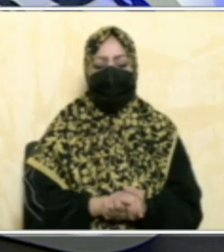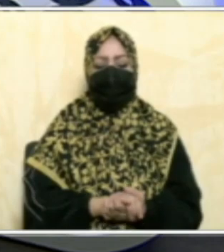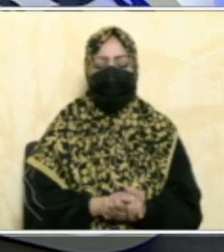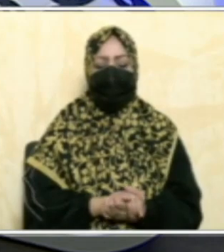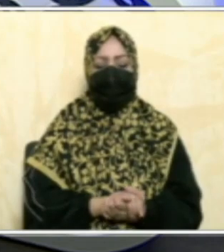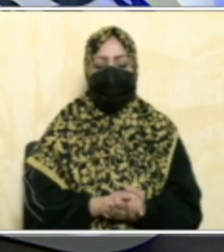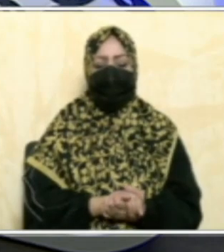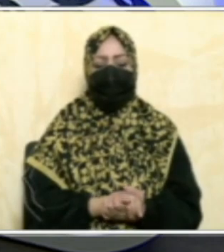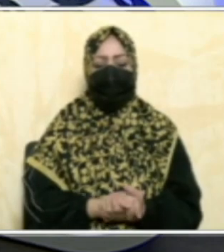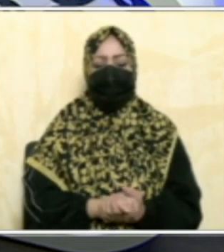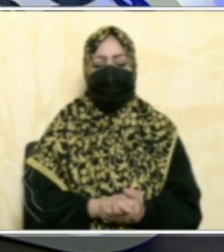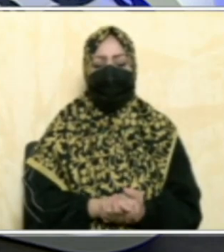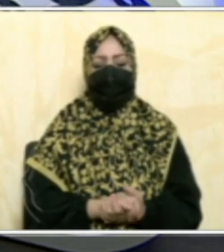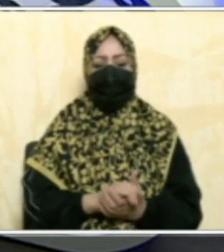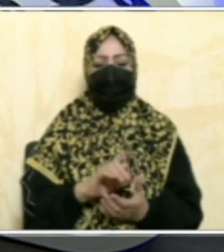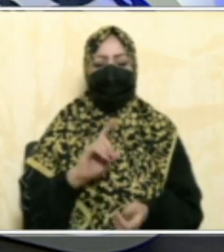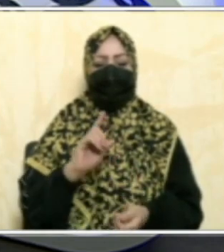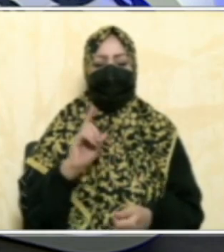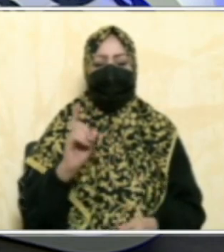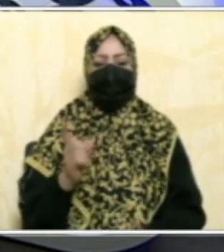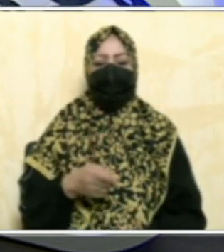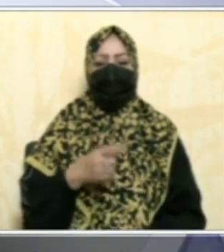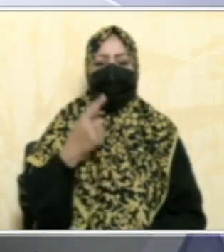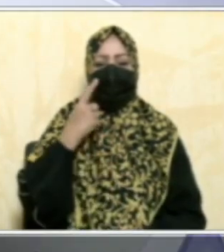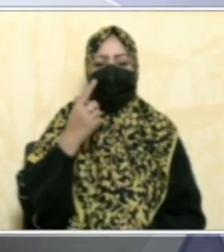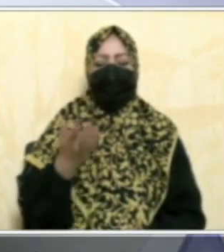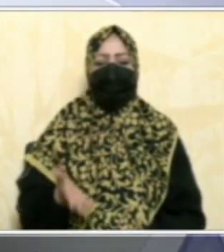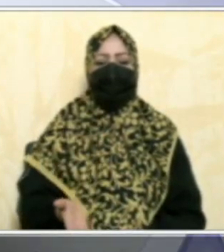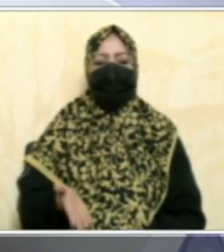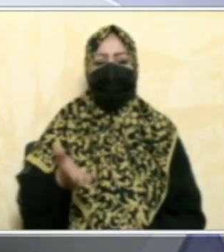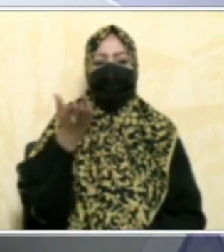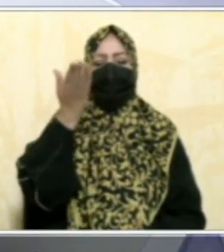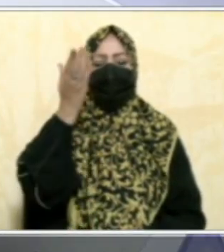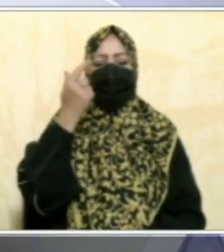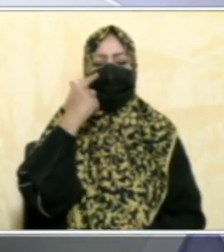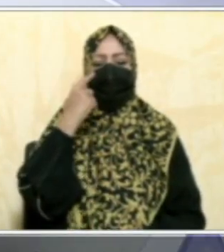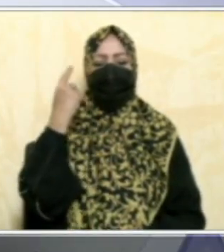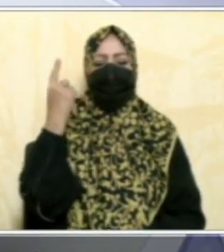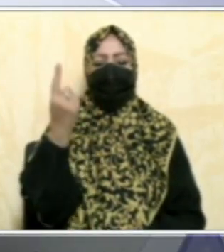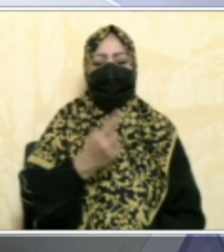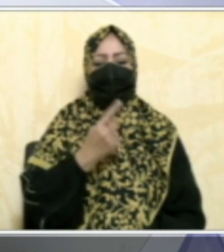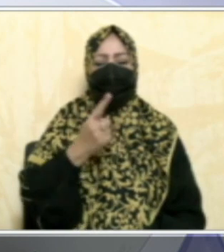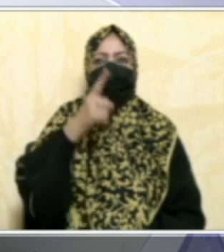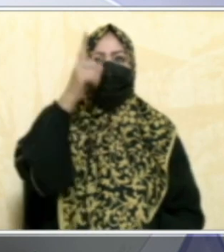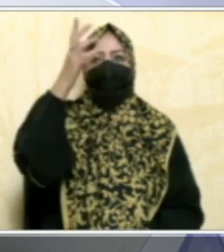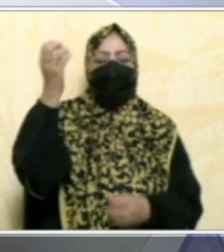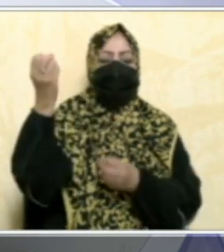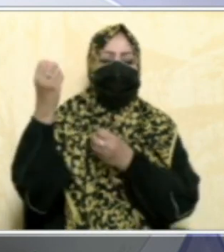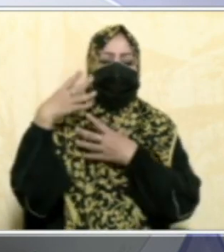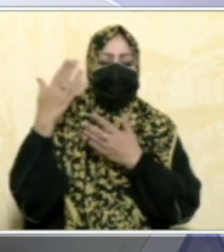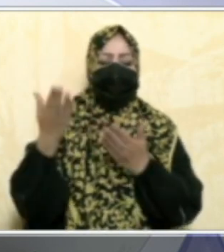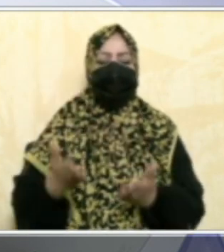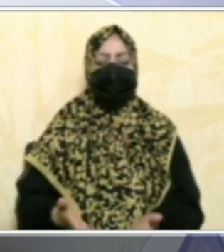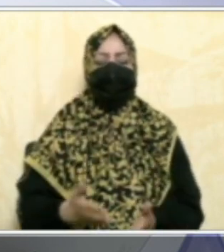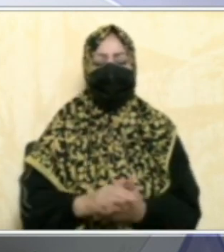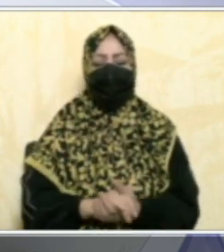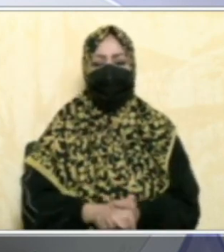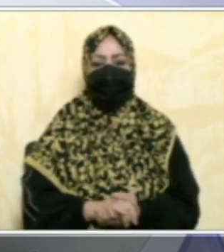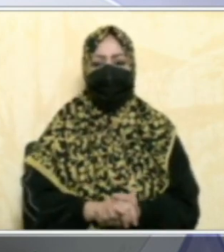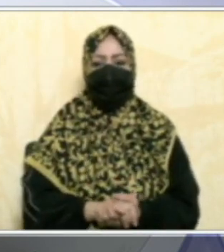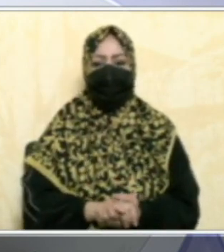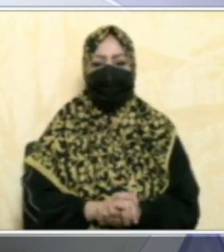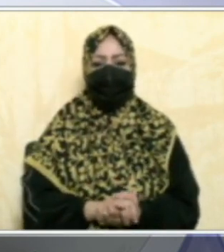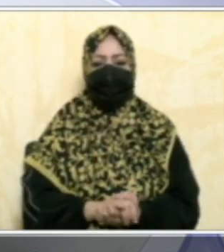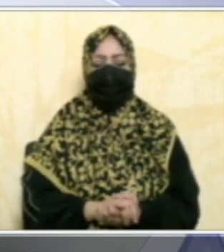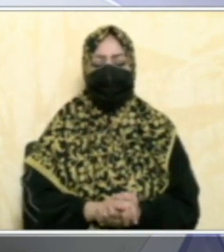ادعي لهم يا شيخ عبد الرحمن بالنصر والثبات. جزاك الله خيرا، بارك الله فيك. بارك الله فيك إن شاء الله، ادعي لهم بالنصر إن شاء الله ويا ربي